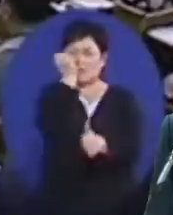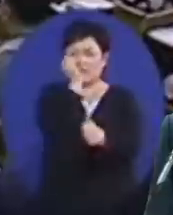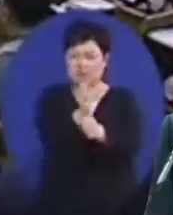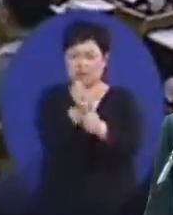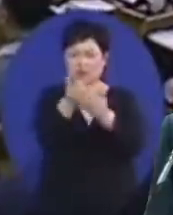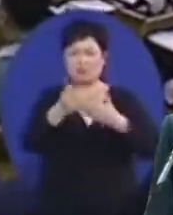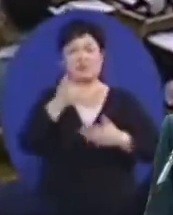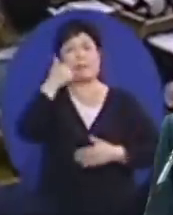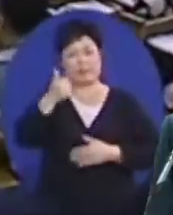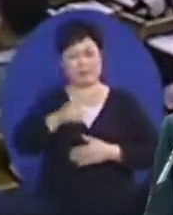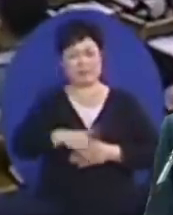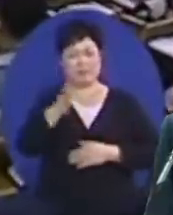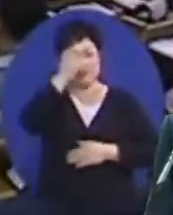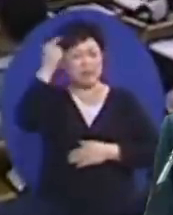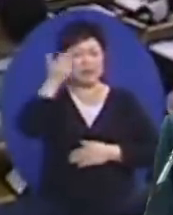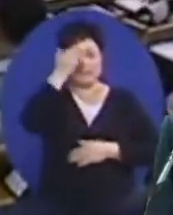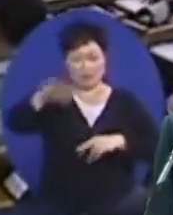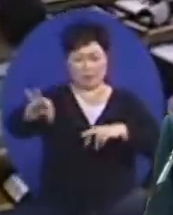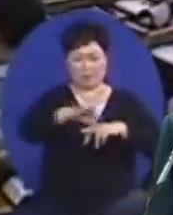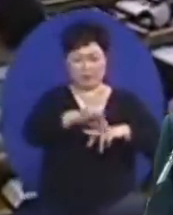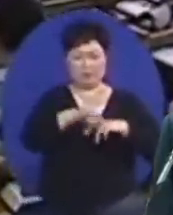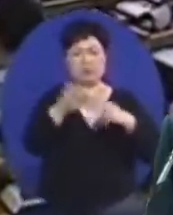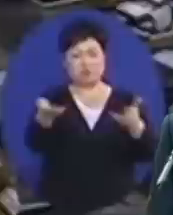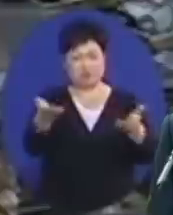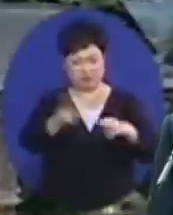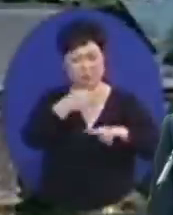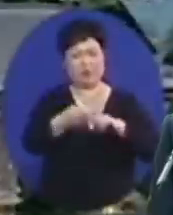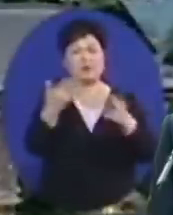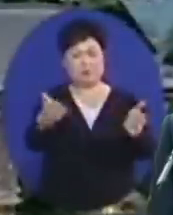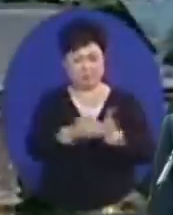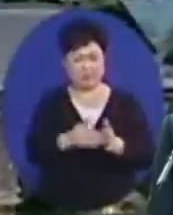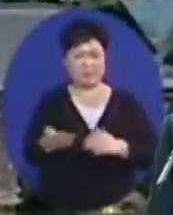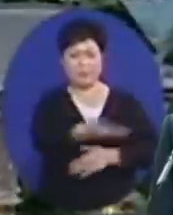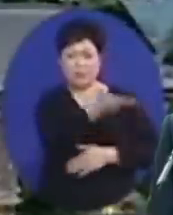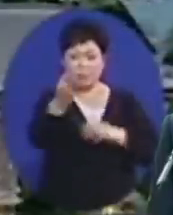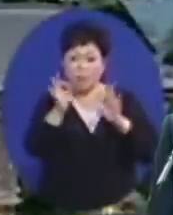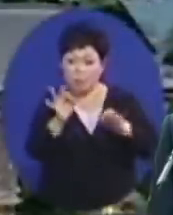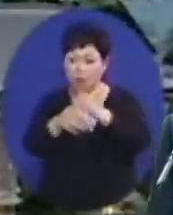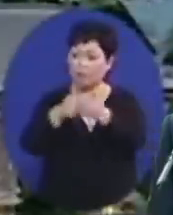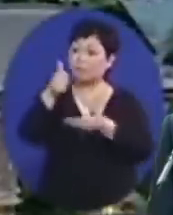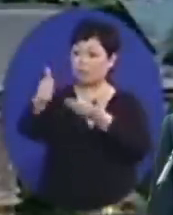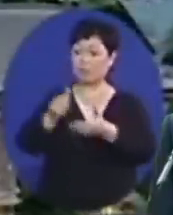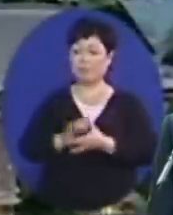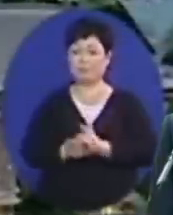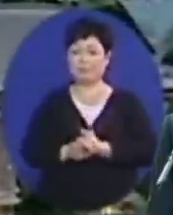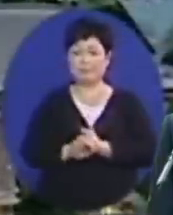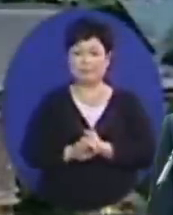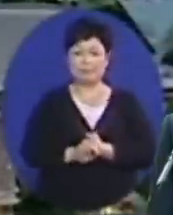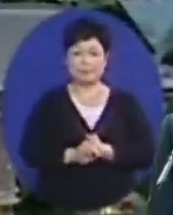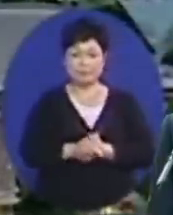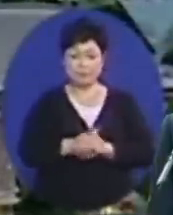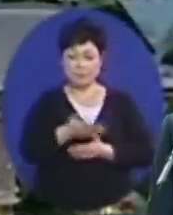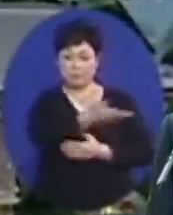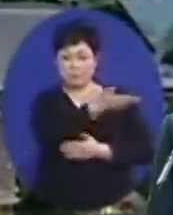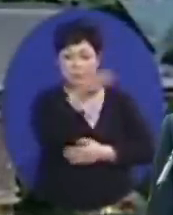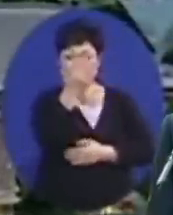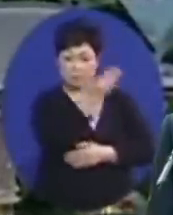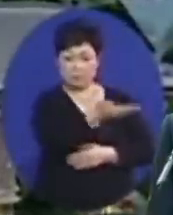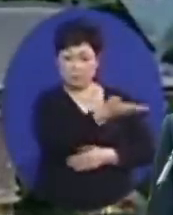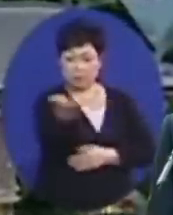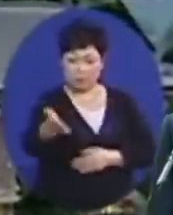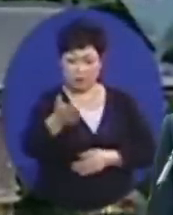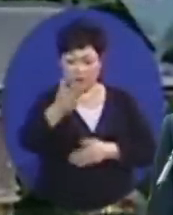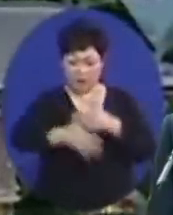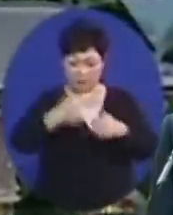아버지, 성령의 반지를 끼워준 것입니다. 여러분 보고 하나님께서 내 아들이다, 내